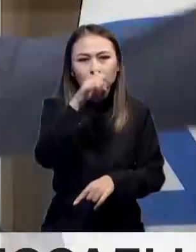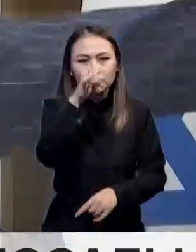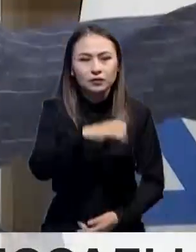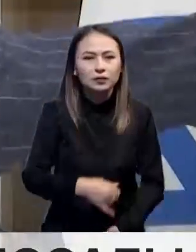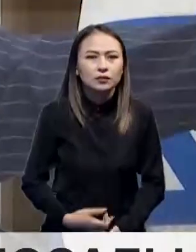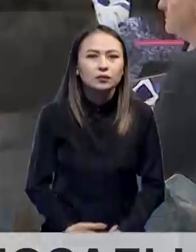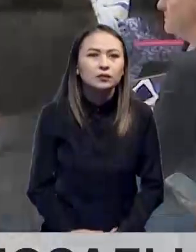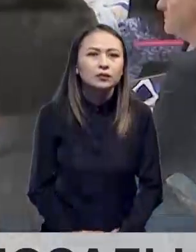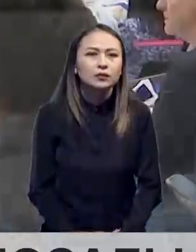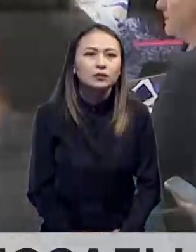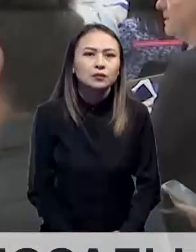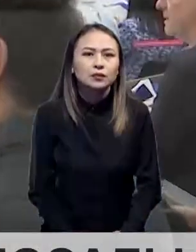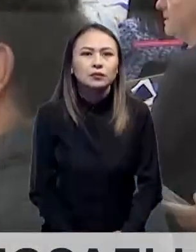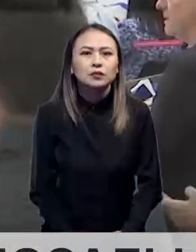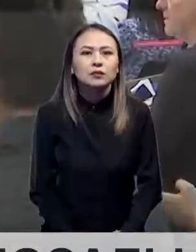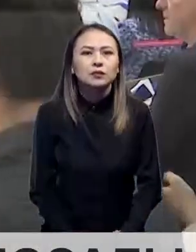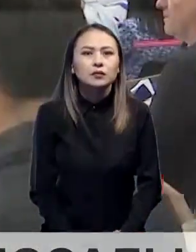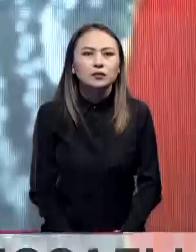деді.